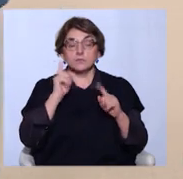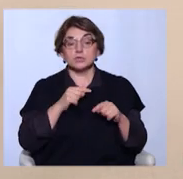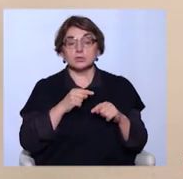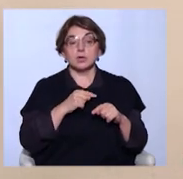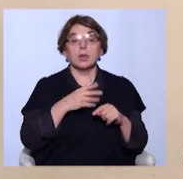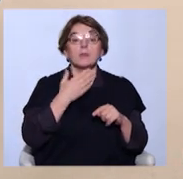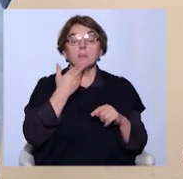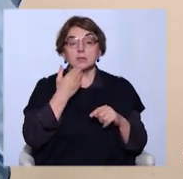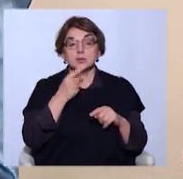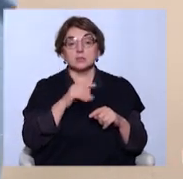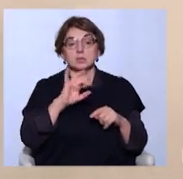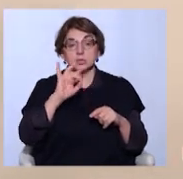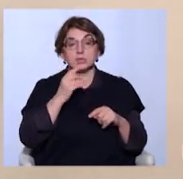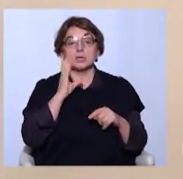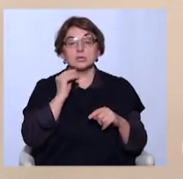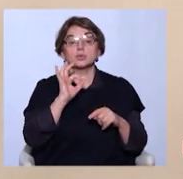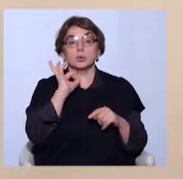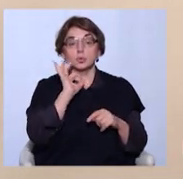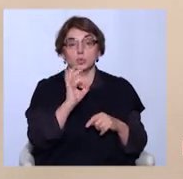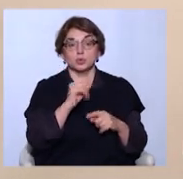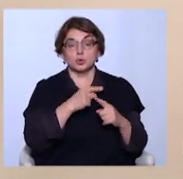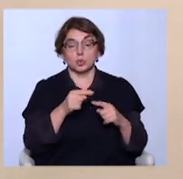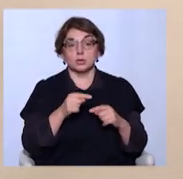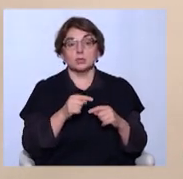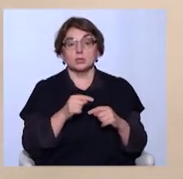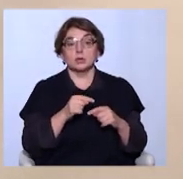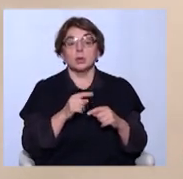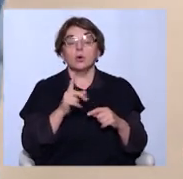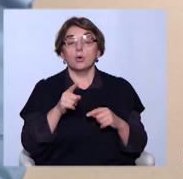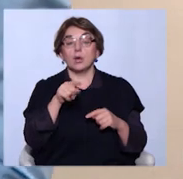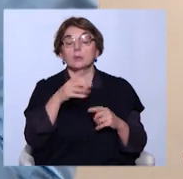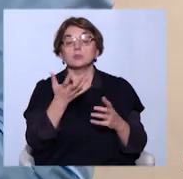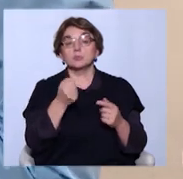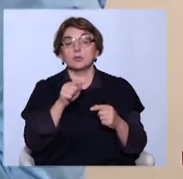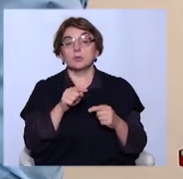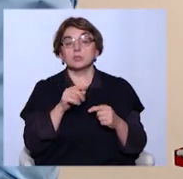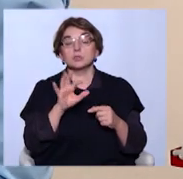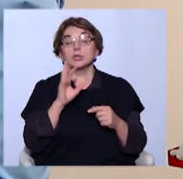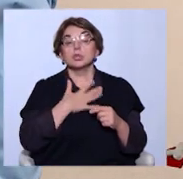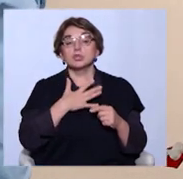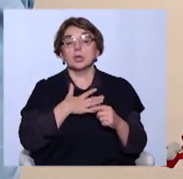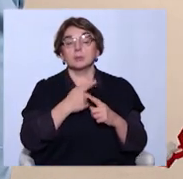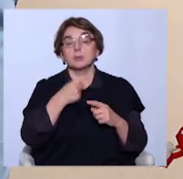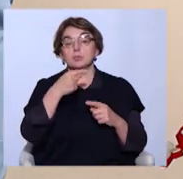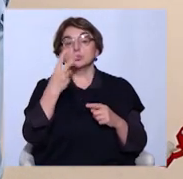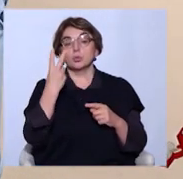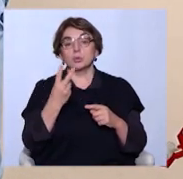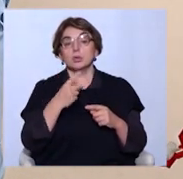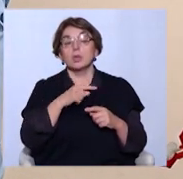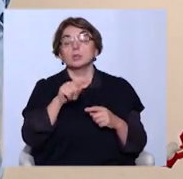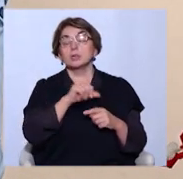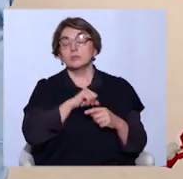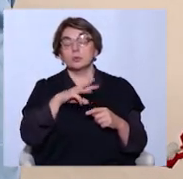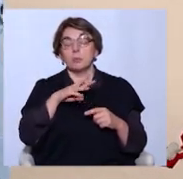რომ მარტივ ნივთიერებებს ჟანგვის რიცხვი აქვთ ნულის ტოლი, ხოლო ამ შემთხვევაში ჟანგბადი არის მინუს 2, მაგნიუმი